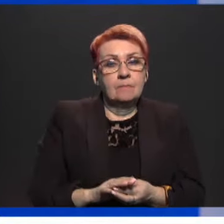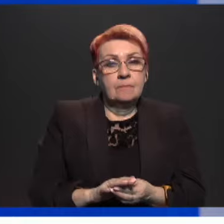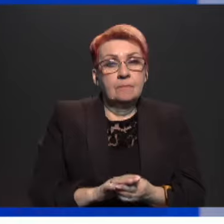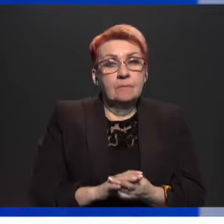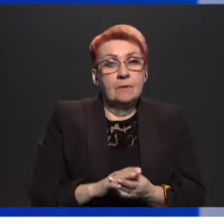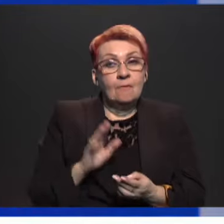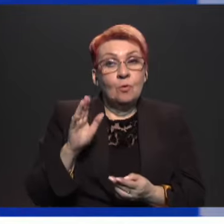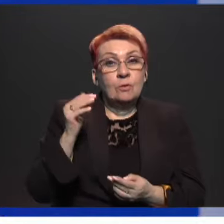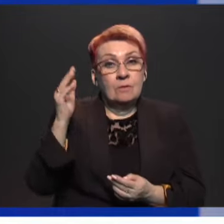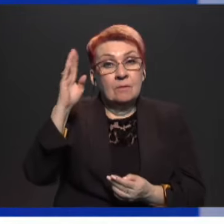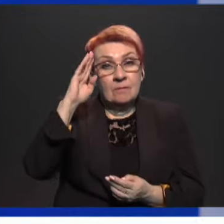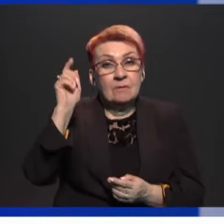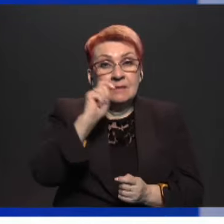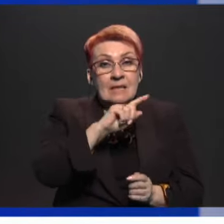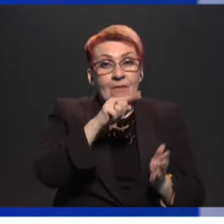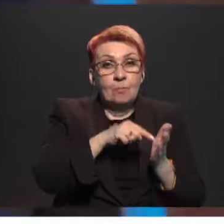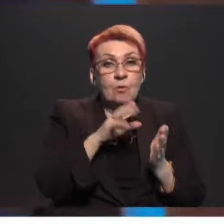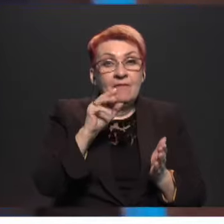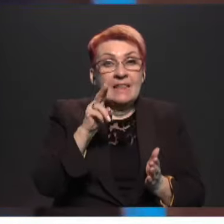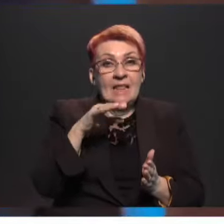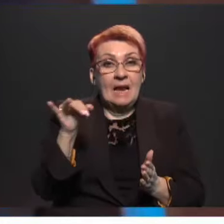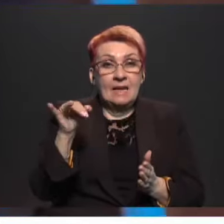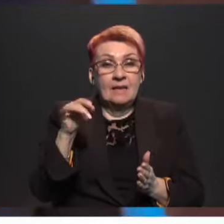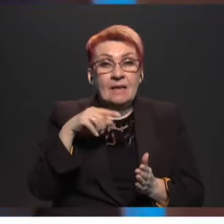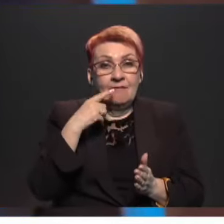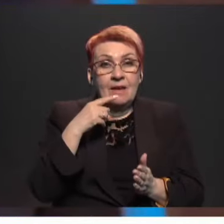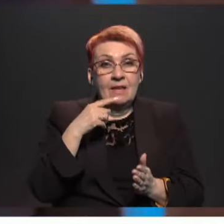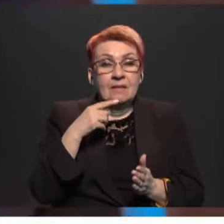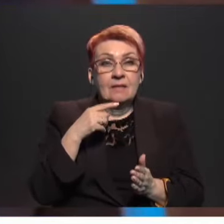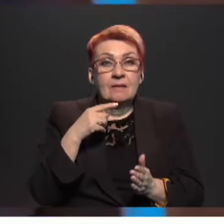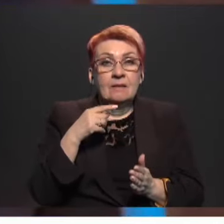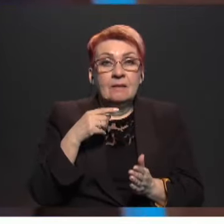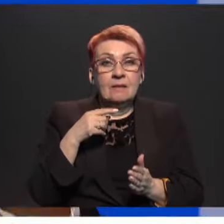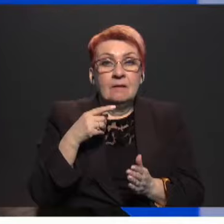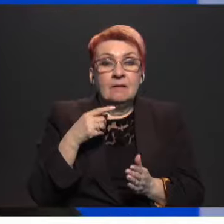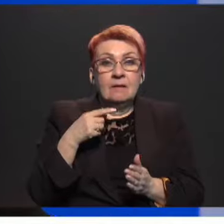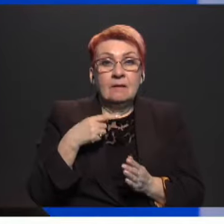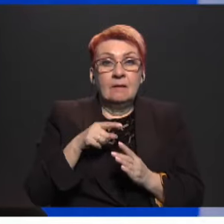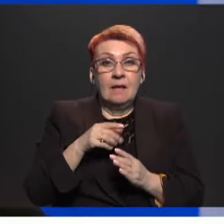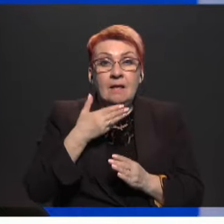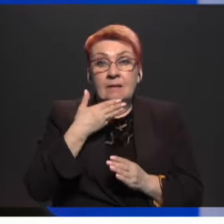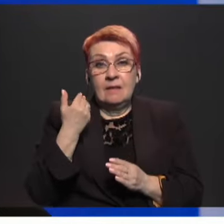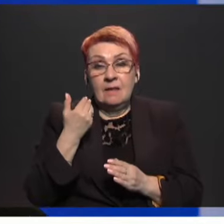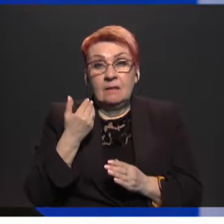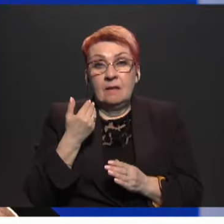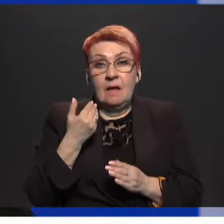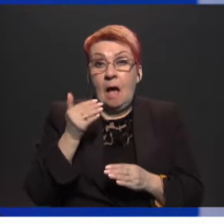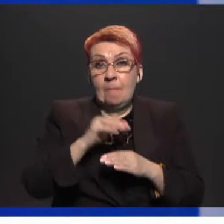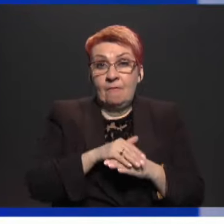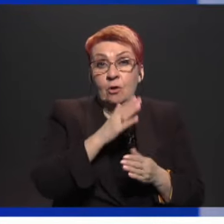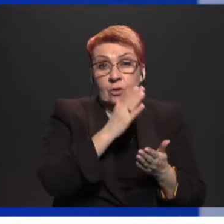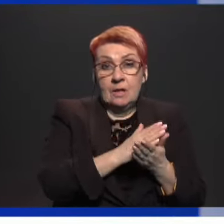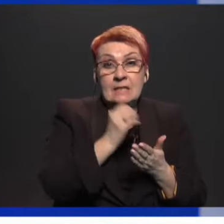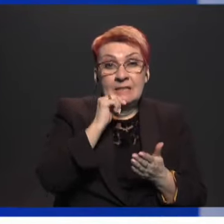говорит, вроде бы нет, а на самом деле есть. И эта фраза «икон туфю» присутствует в